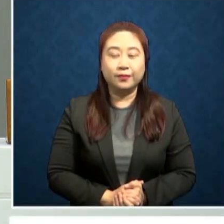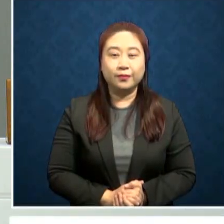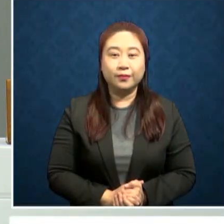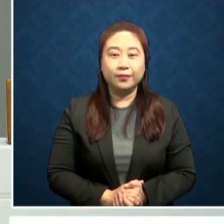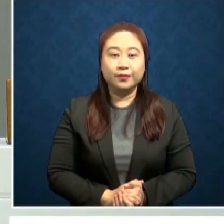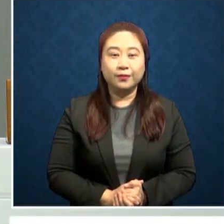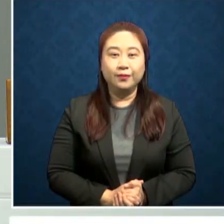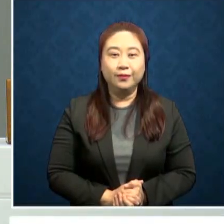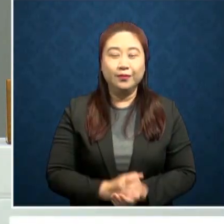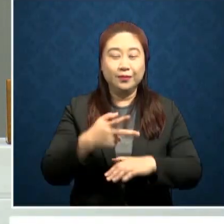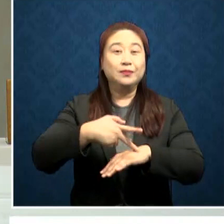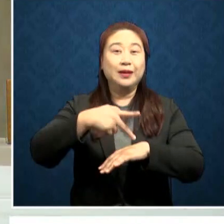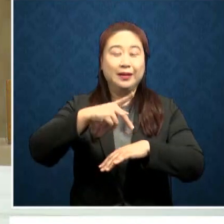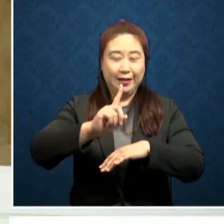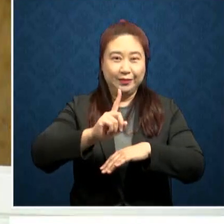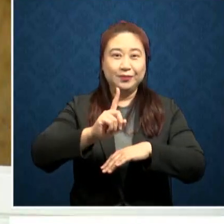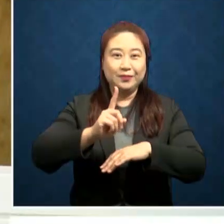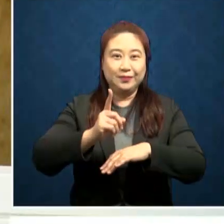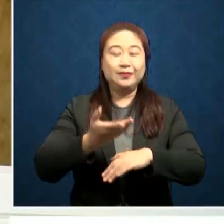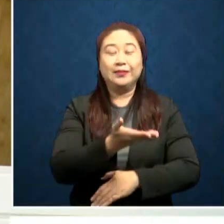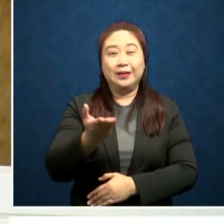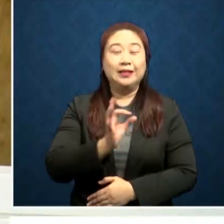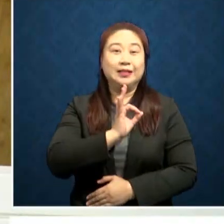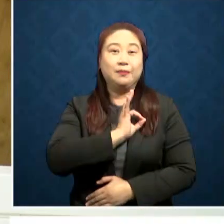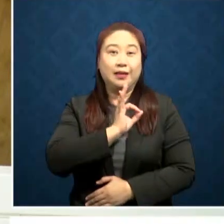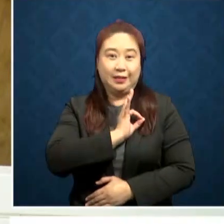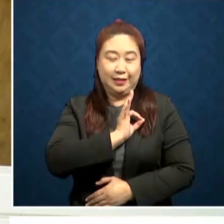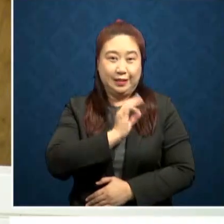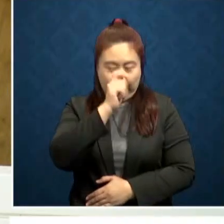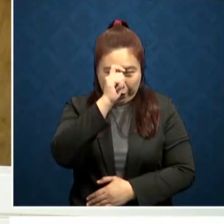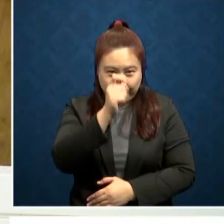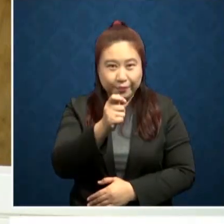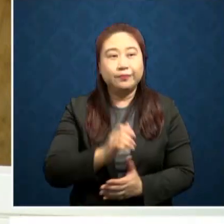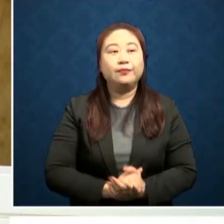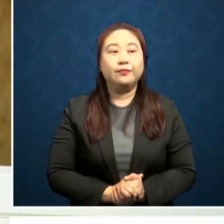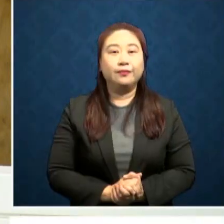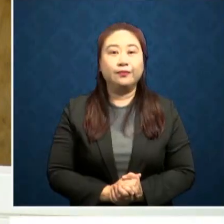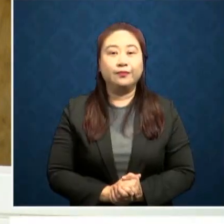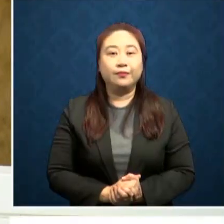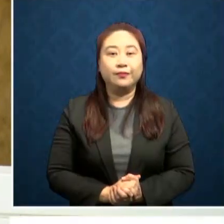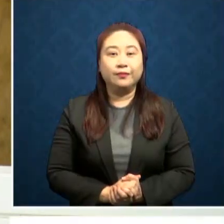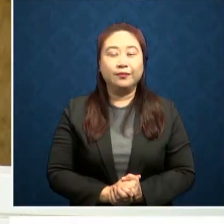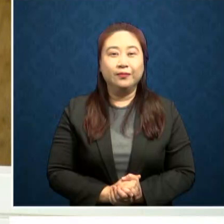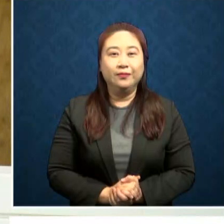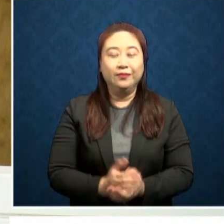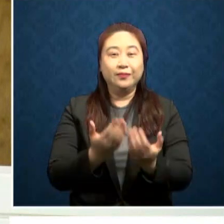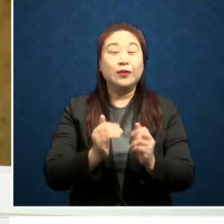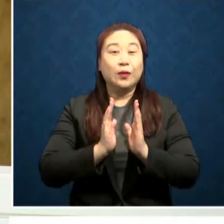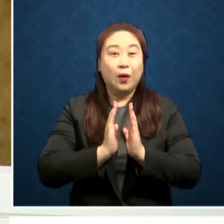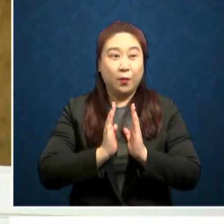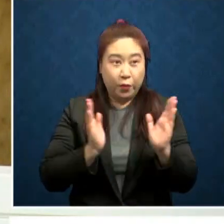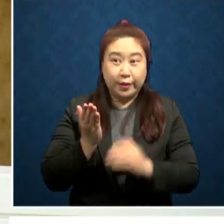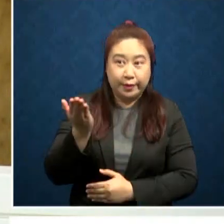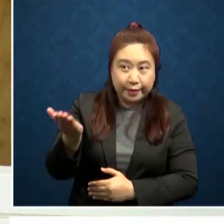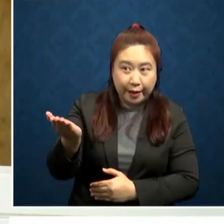กราบเรียนท่านประธานและท่านสมาชิกวุฒิสภาที่เคารพรักอีกครั้งนึงนะครับกราบขอบพระคุณท่านรักนะ